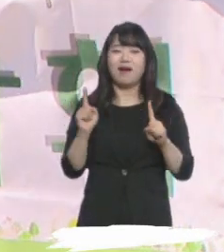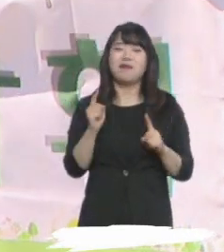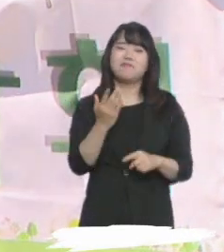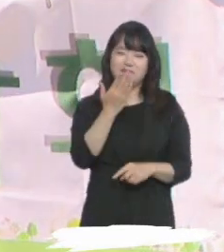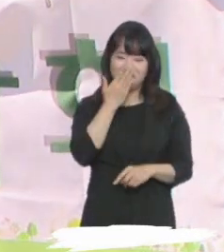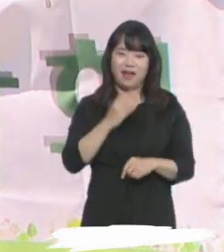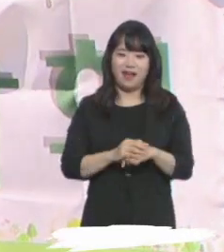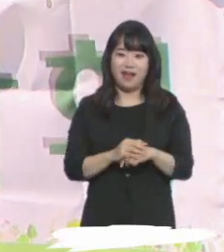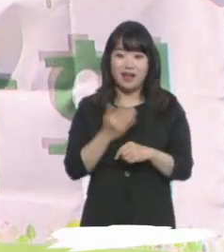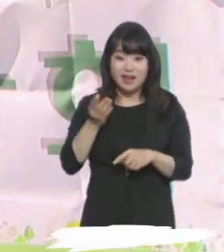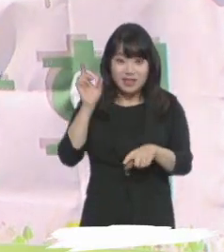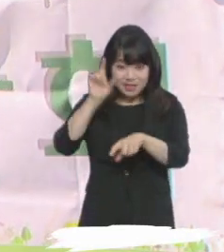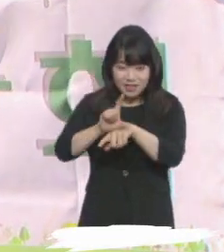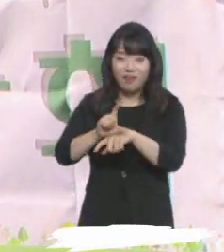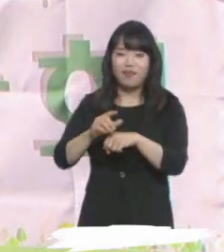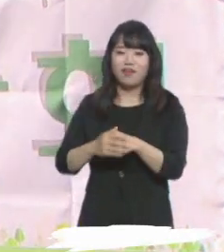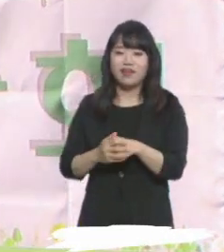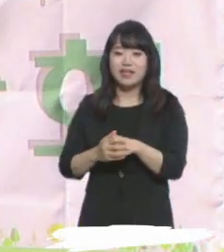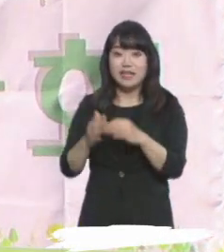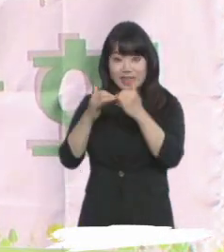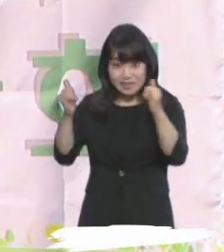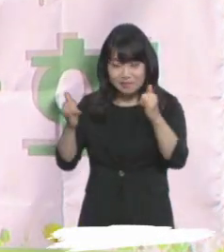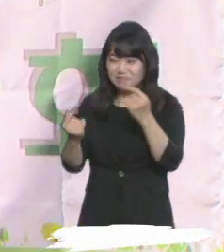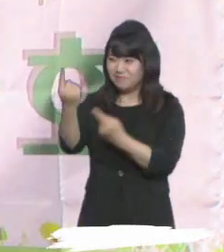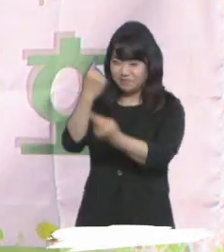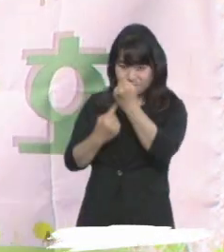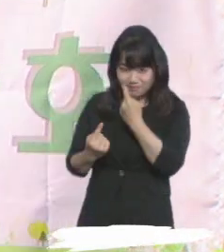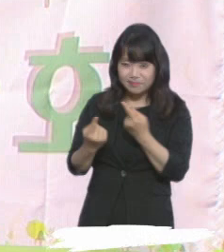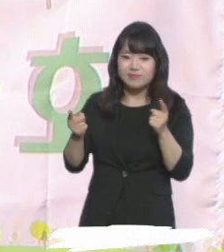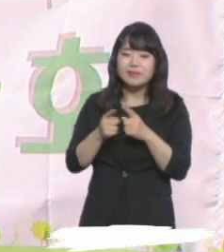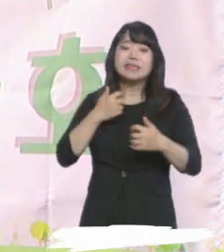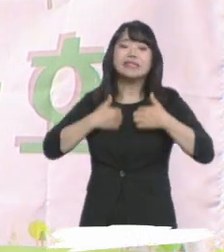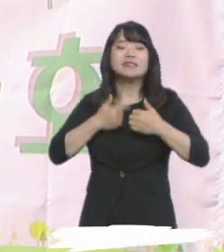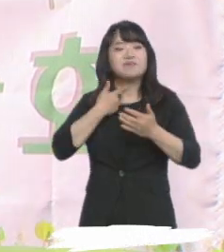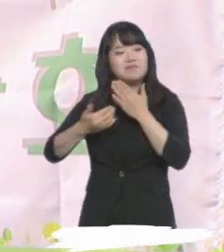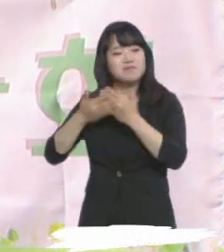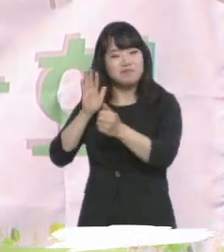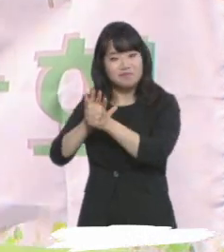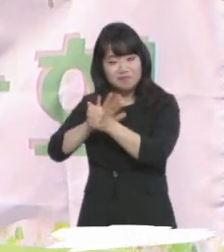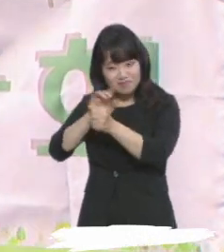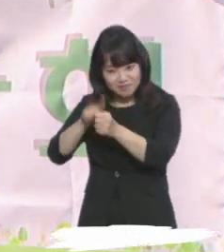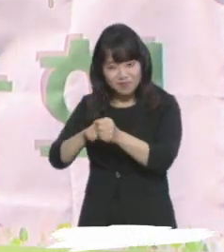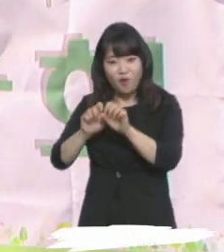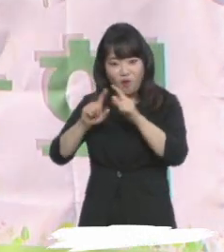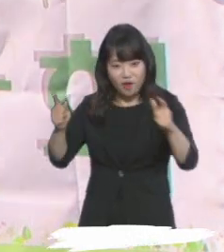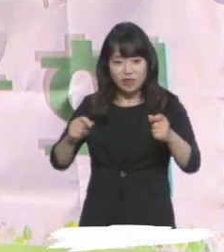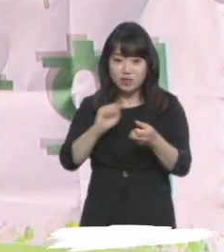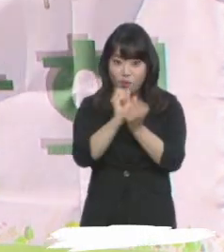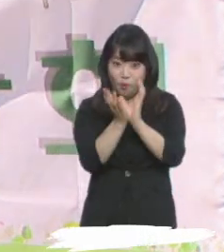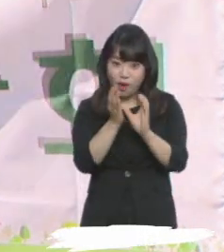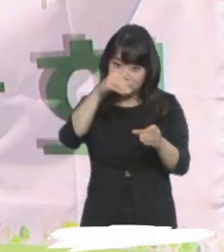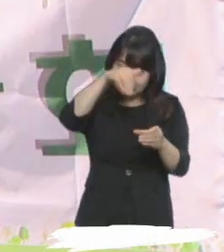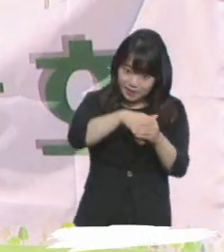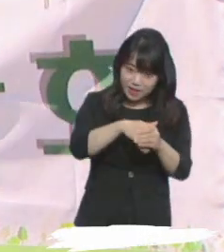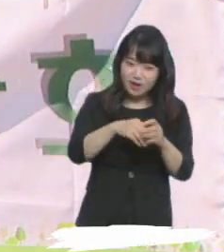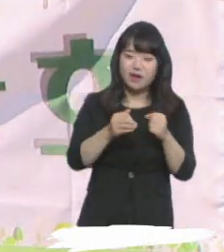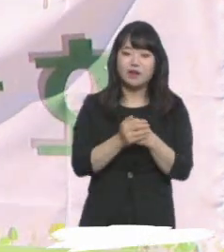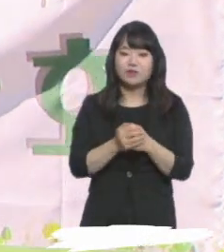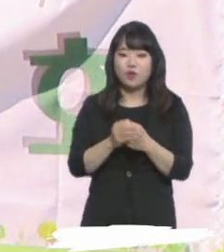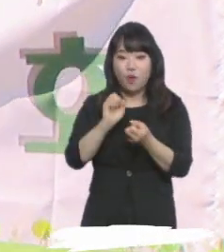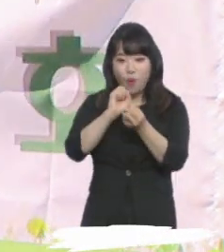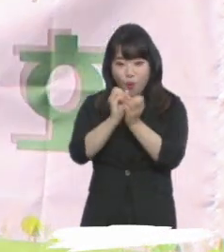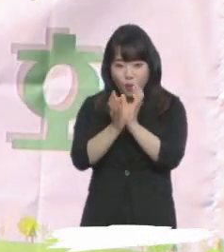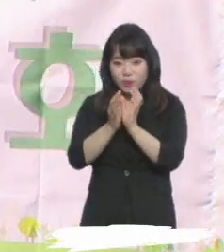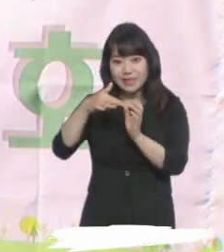생각합니다. 그래도 우리 또 시민 정원, 우리 시민분들께서 좀 재밌게 체험하실 수 있도록 또 뭐 화분을 심는 거라든가 아니면 또 이제